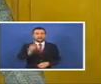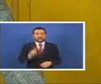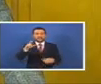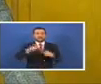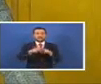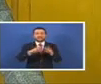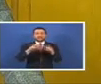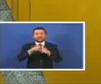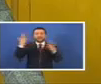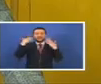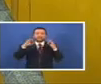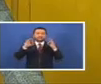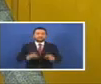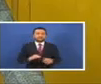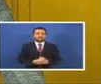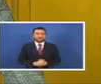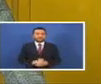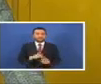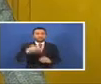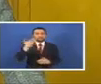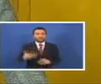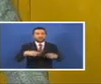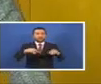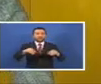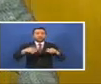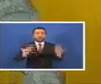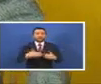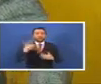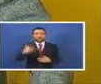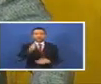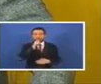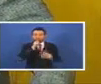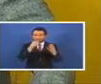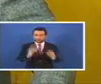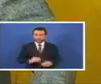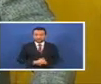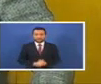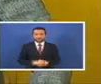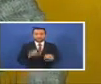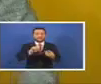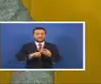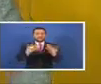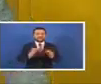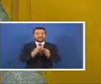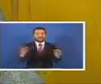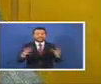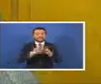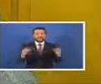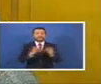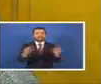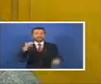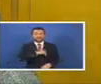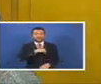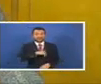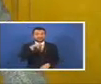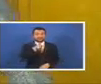cemre havaya düştü. Sonra toprağa, sonra suya düşecek ve hiç geçmeyecek gibi